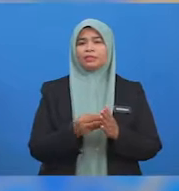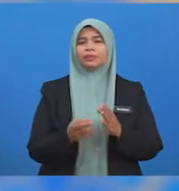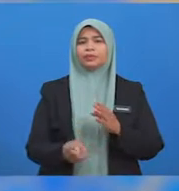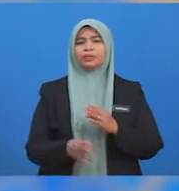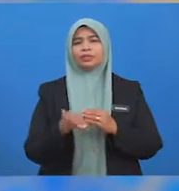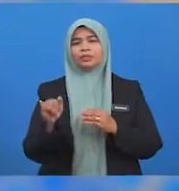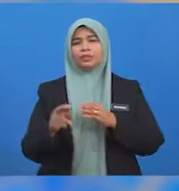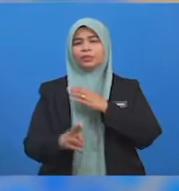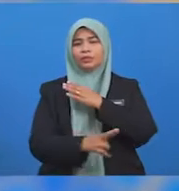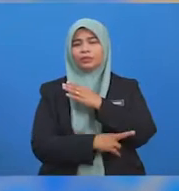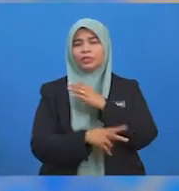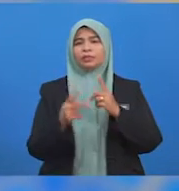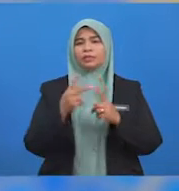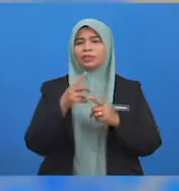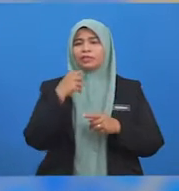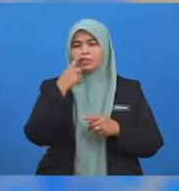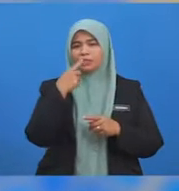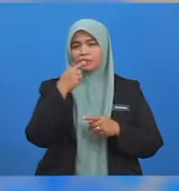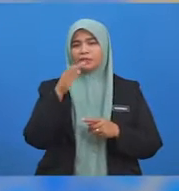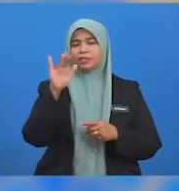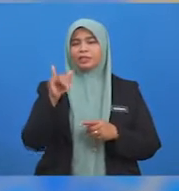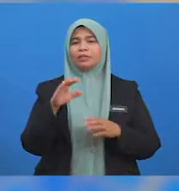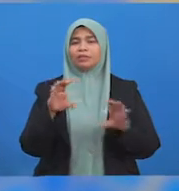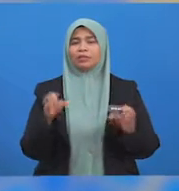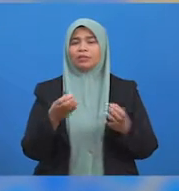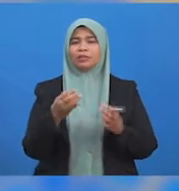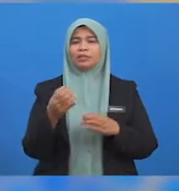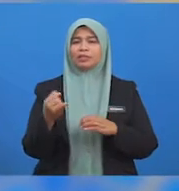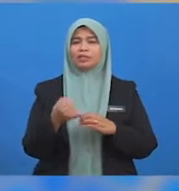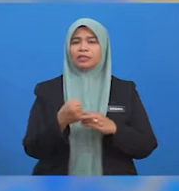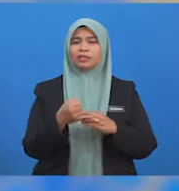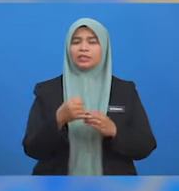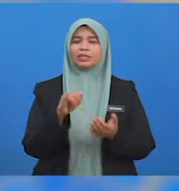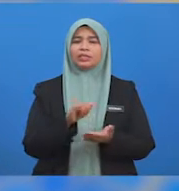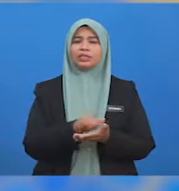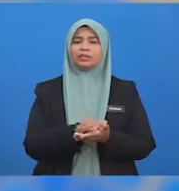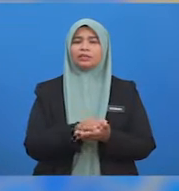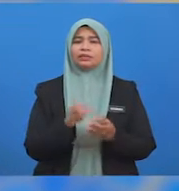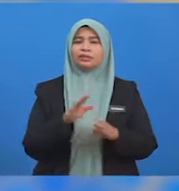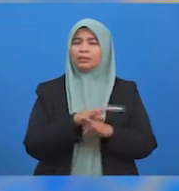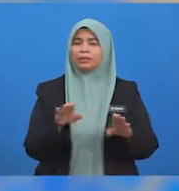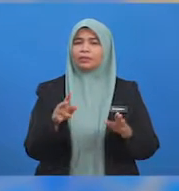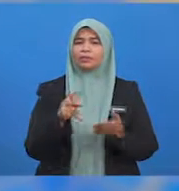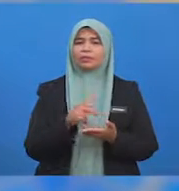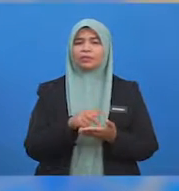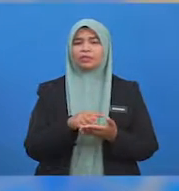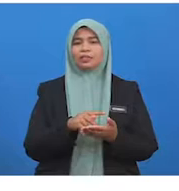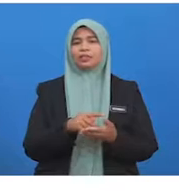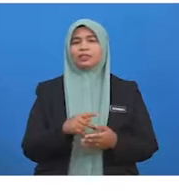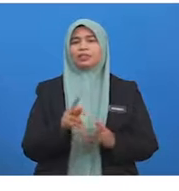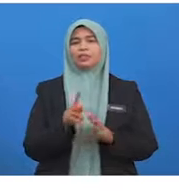tersebut tanpa mengira darjat, pangkat ataupun status. Dan yang kelima